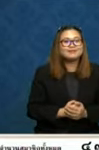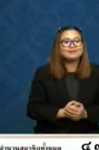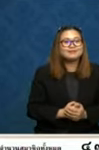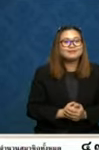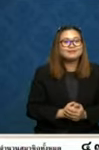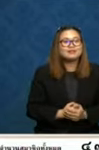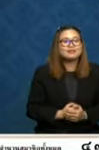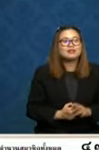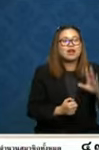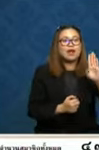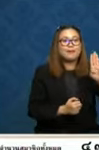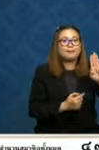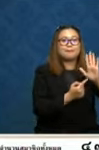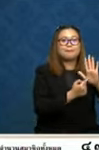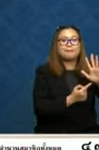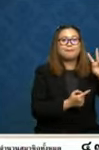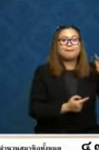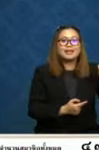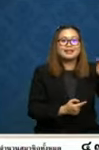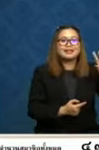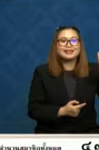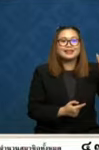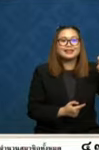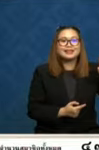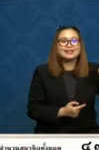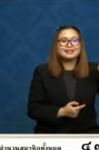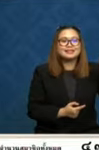ดสกุลเชิญครับ